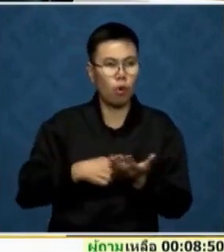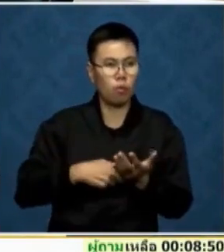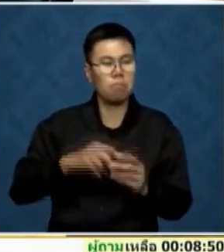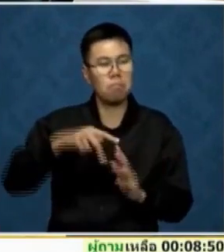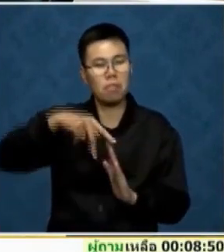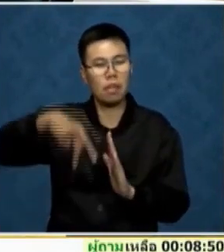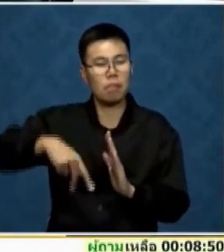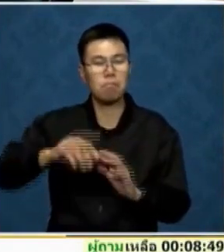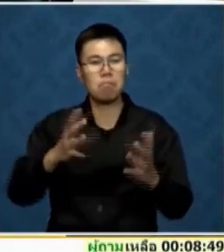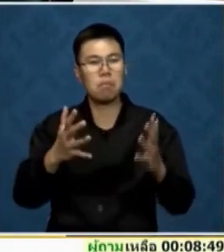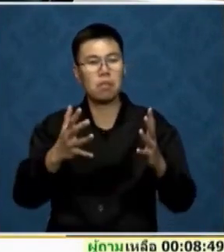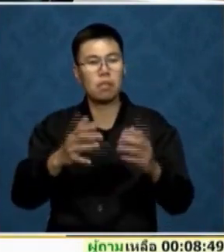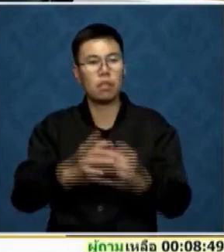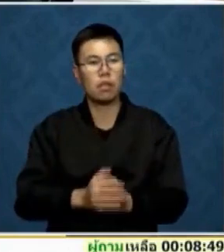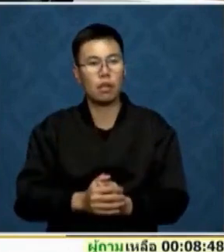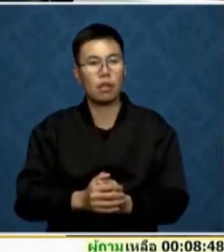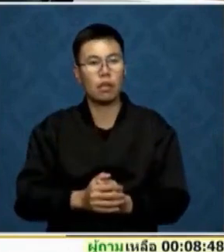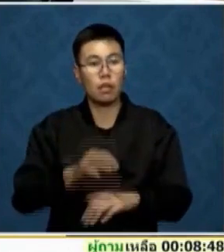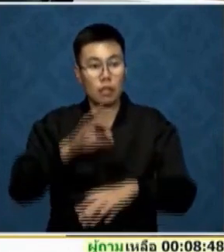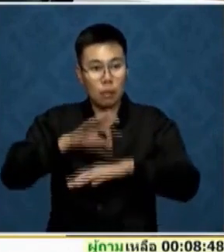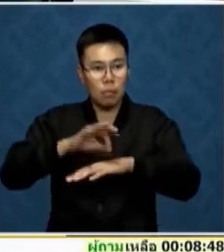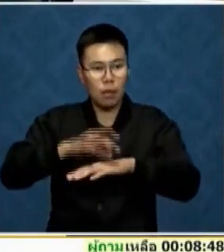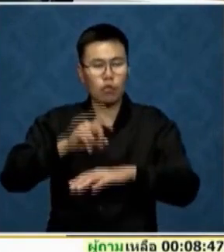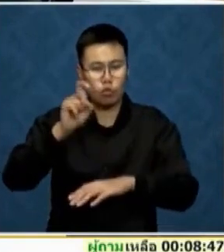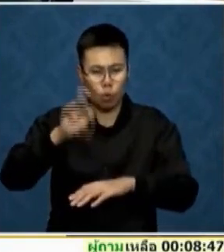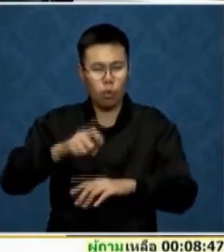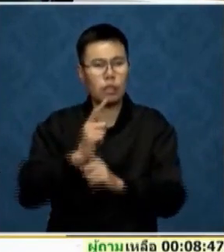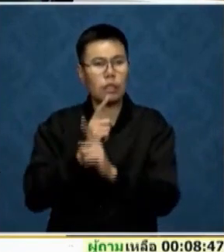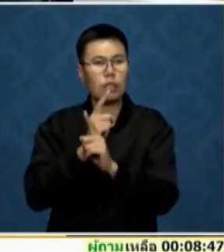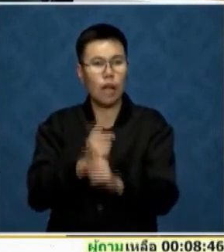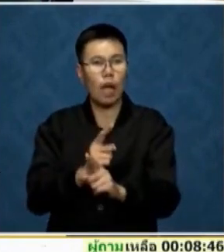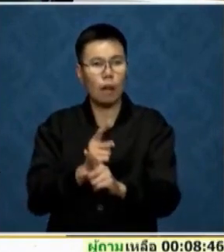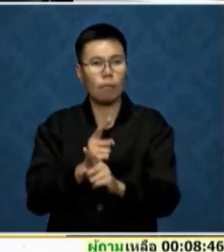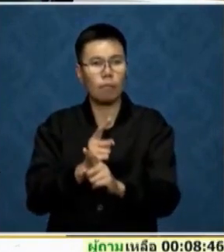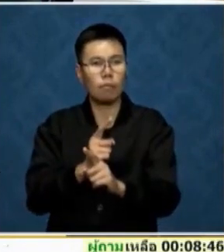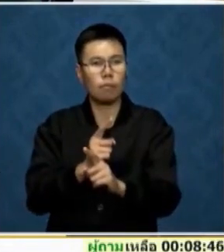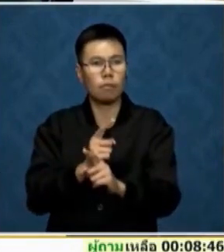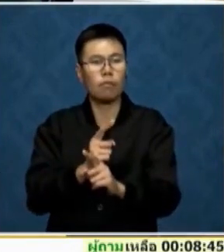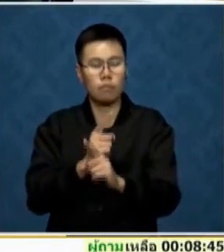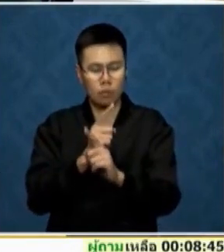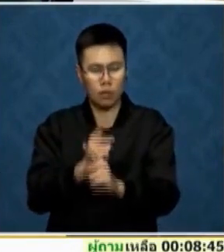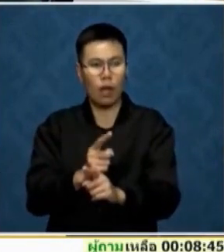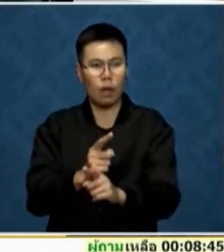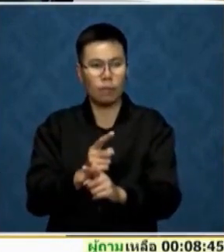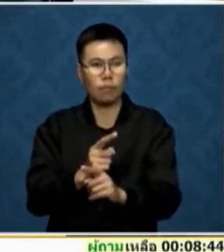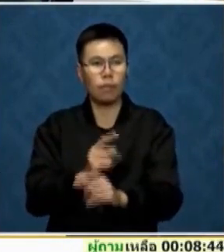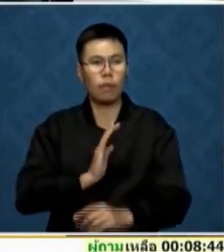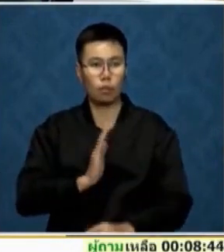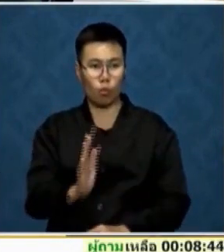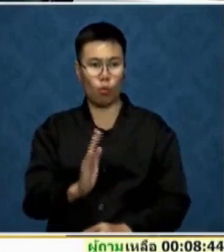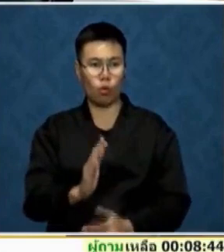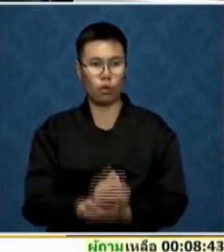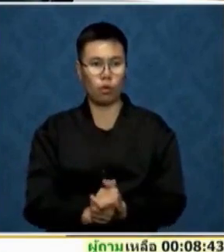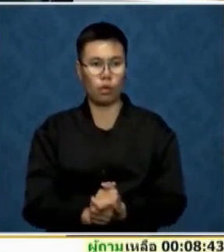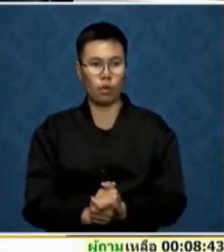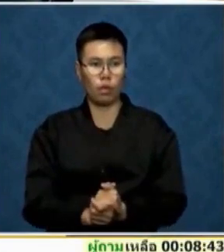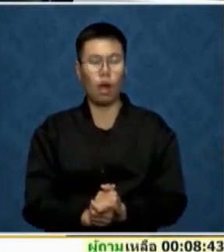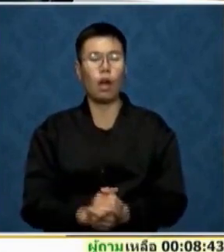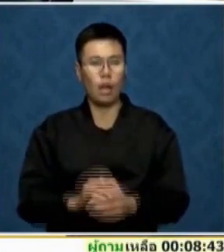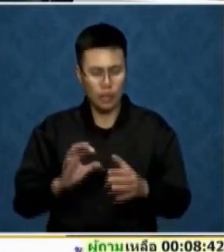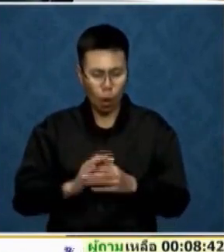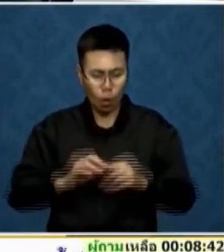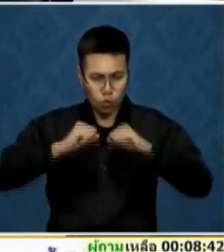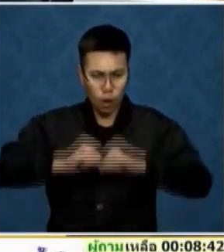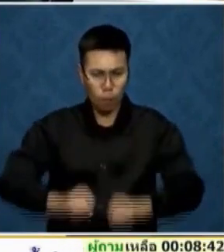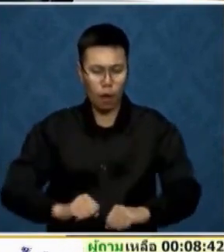บอกว่าคุณสมศักดิ์รับบรีฟมาจากนายก ก็เอาก็ต้องนายกต้องบรีฟให้สิไม่ใช่ว ่ า ใช่ใช ่แนวทางจะ